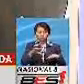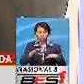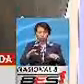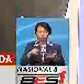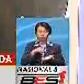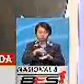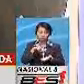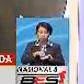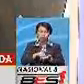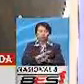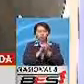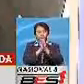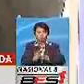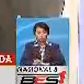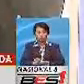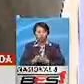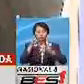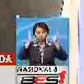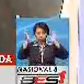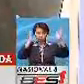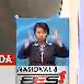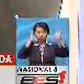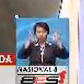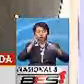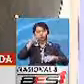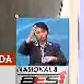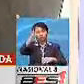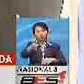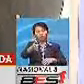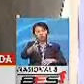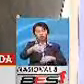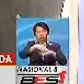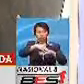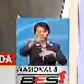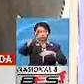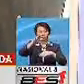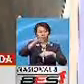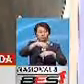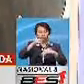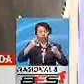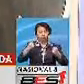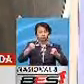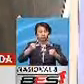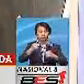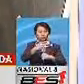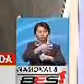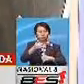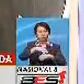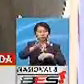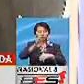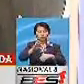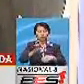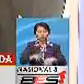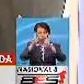ini, maka negara kita akan lebih kokoh dan lebih